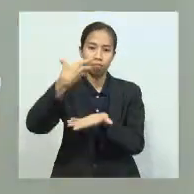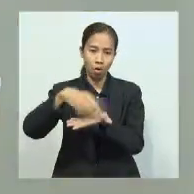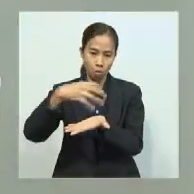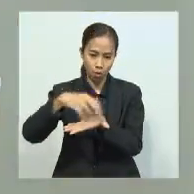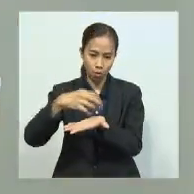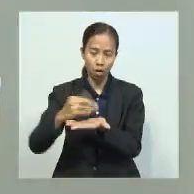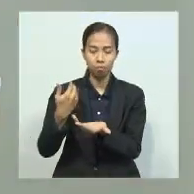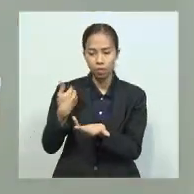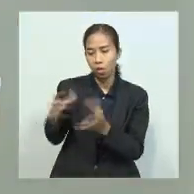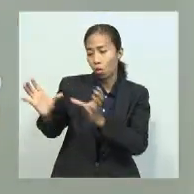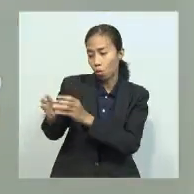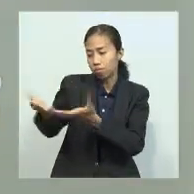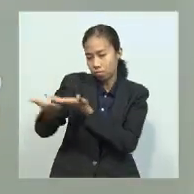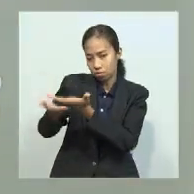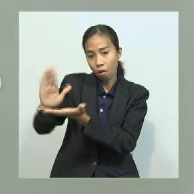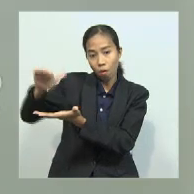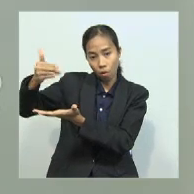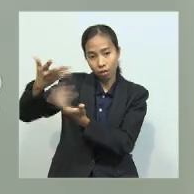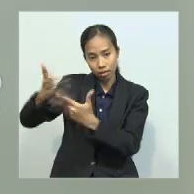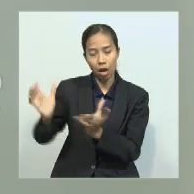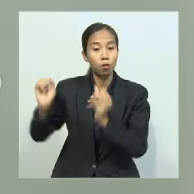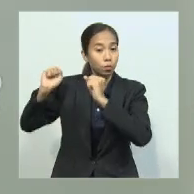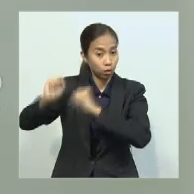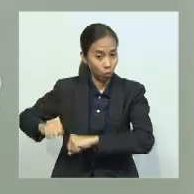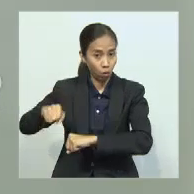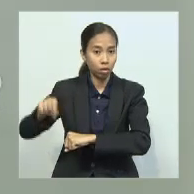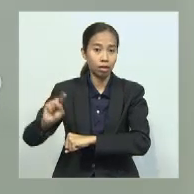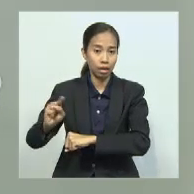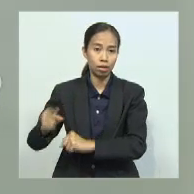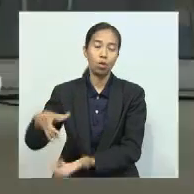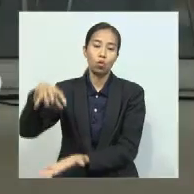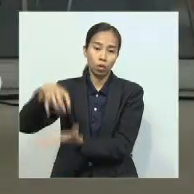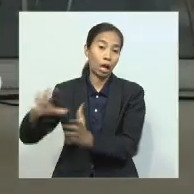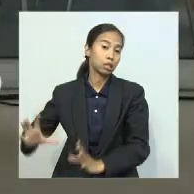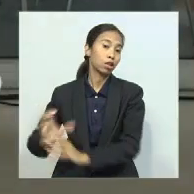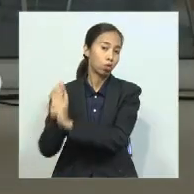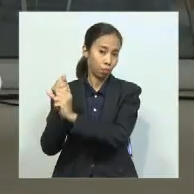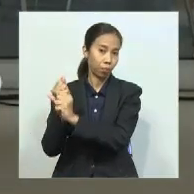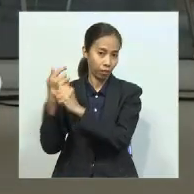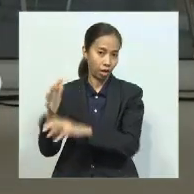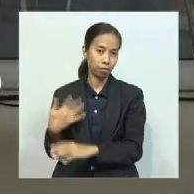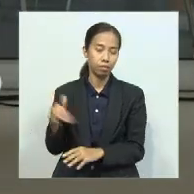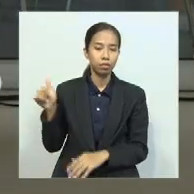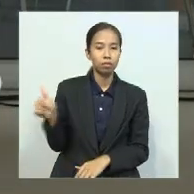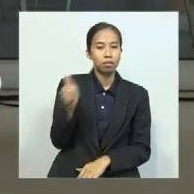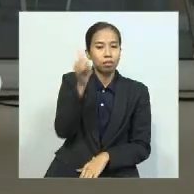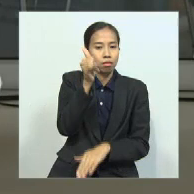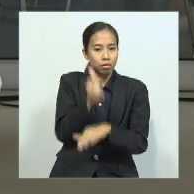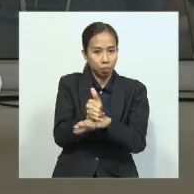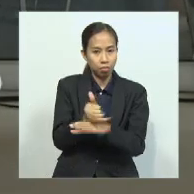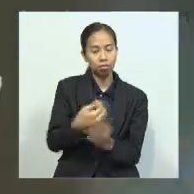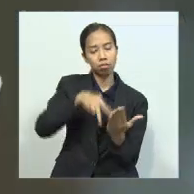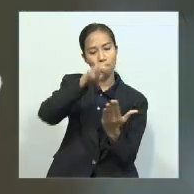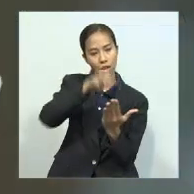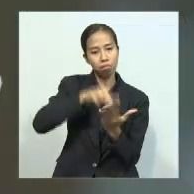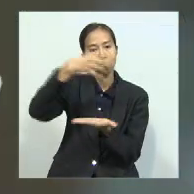ามีการปรึกษาหารือก่อนที่จะลงมติจัดทำคำวินิจฉัยส่วนกลางและออกนั่งบัลลังก์อ่านคำวินิจฉัยต่อหน้าคู่กร